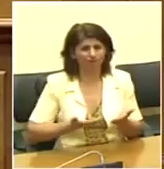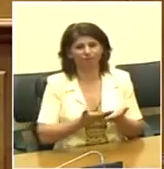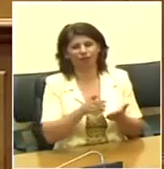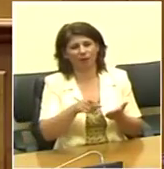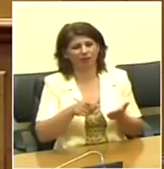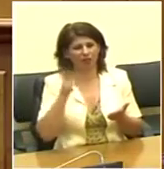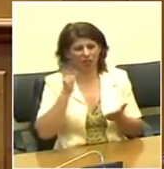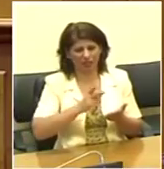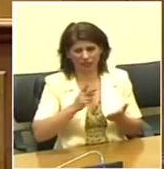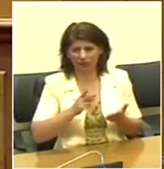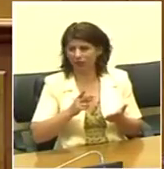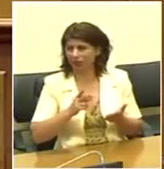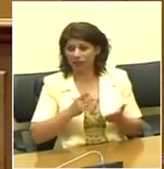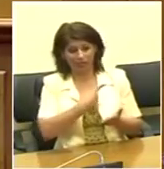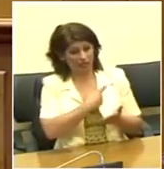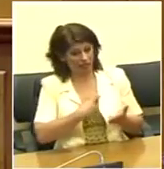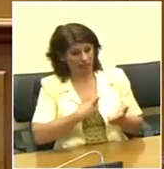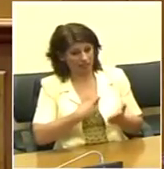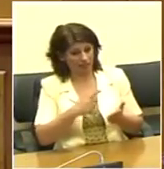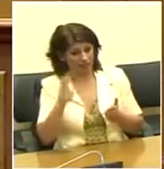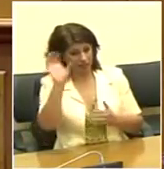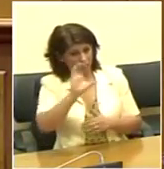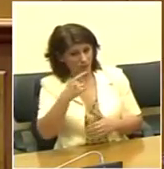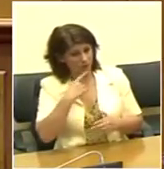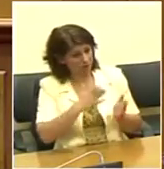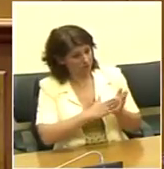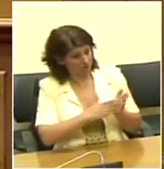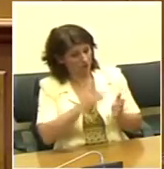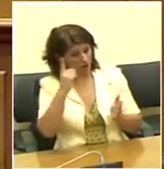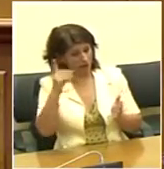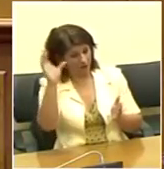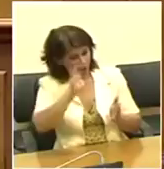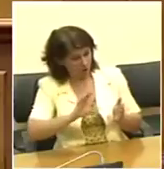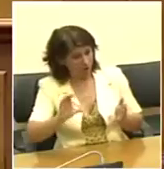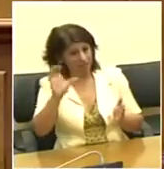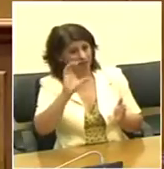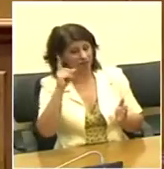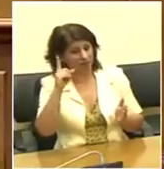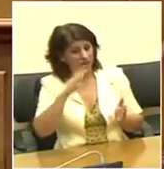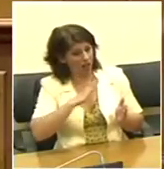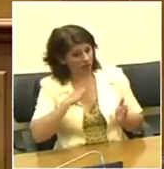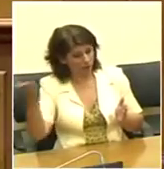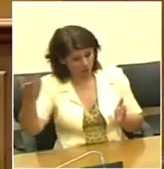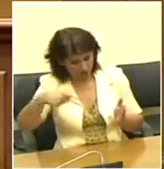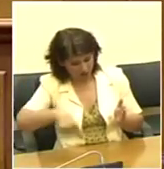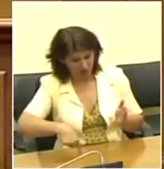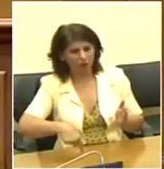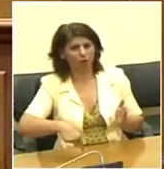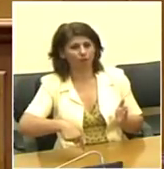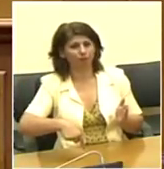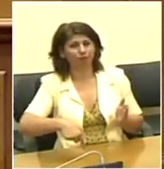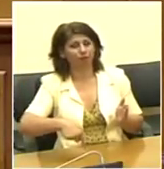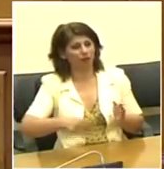ηγέτες της Ευρώπης θα πούνε μπράβο, επιτέλους ένας ευρωπαϊστής, ένας άνθρωπος που έρχεται εδώ να λύσει